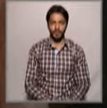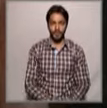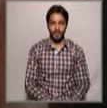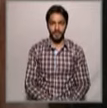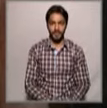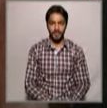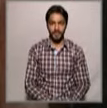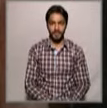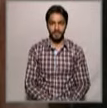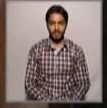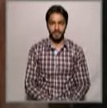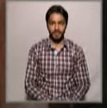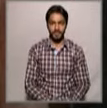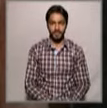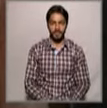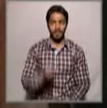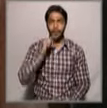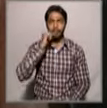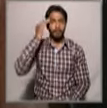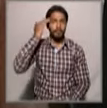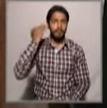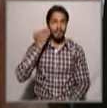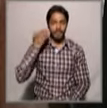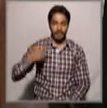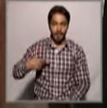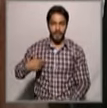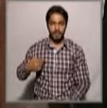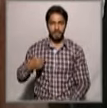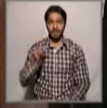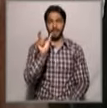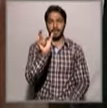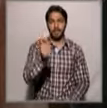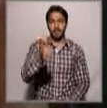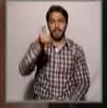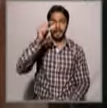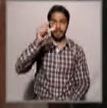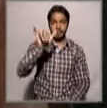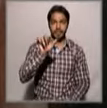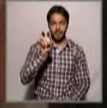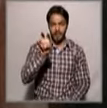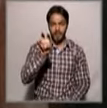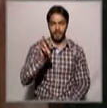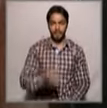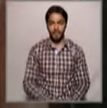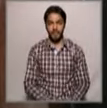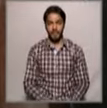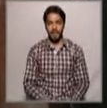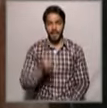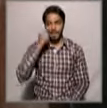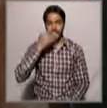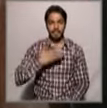السلام عليكم. عليكم السلام ورحمة الله وبركاته. أهلا مرحبا يا أختنا. نعم تفضلي. أيوة